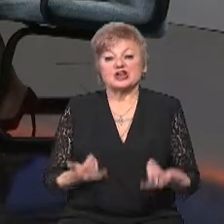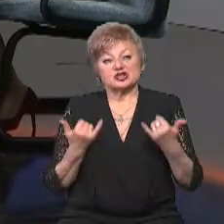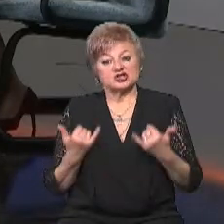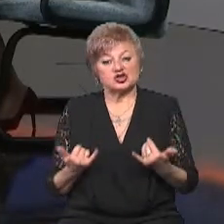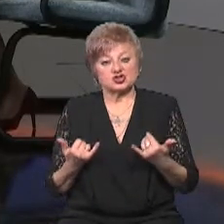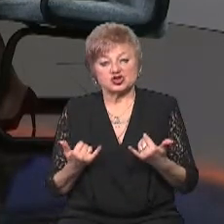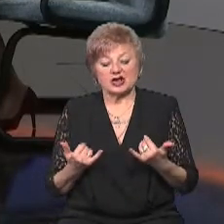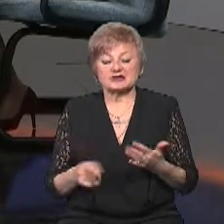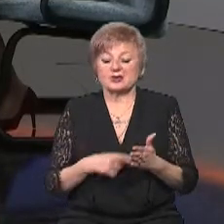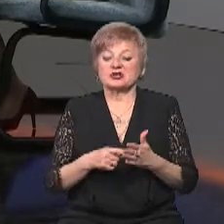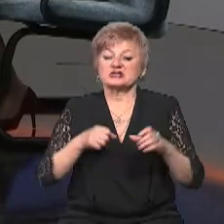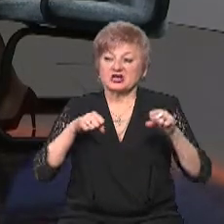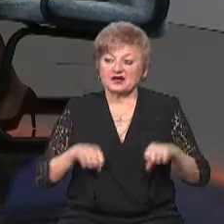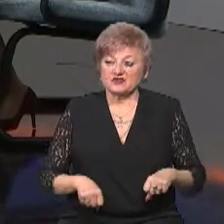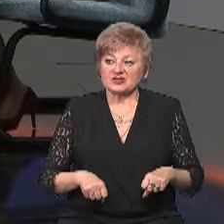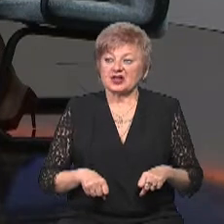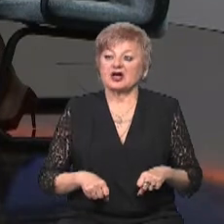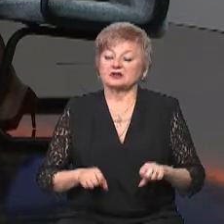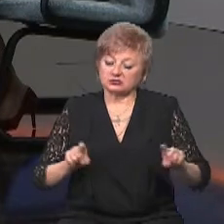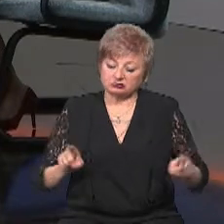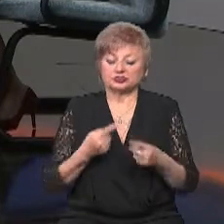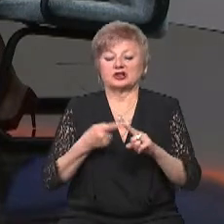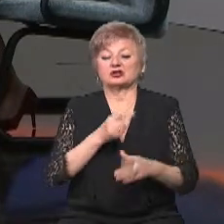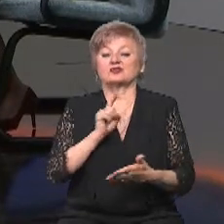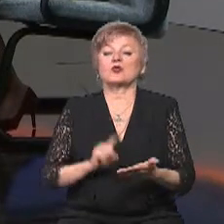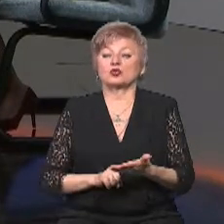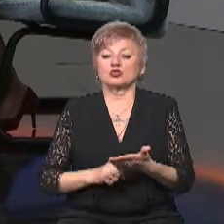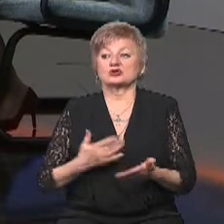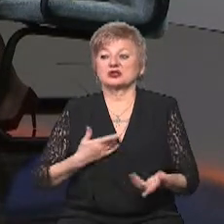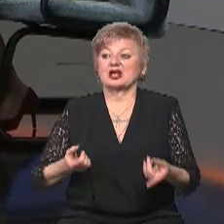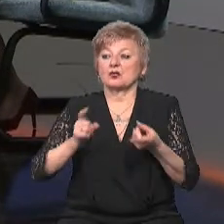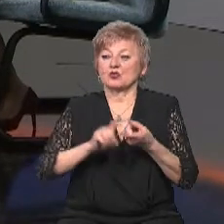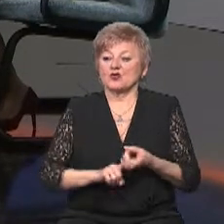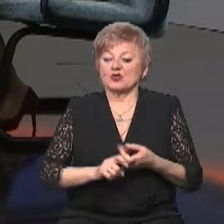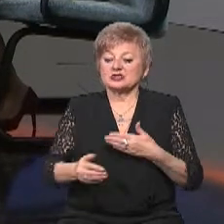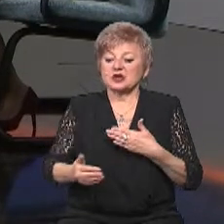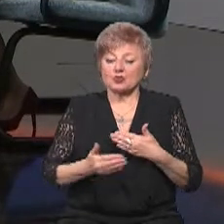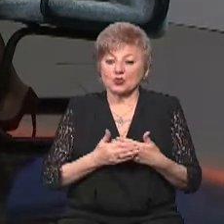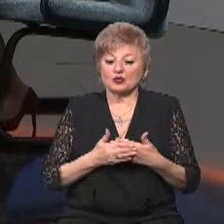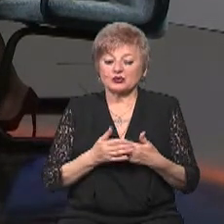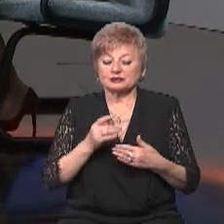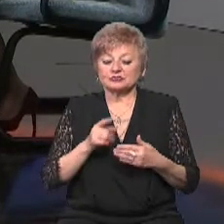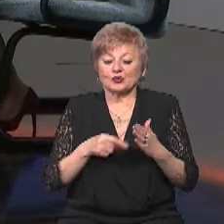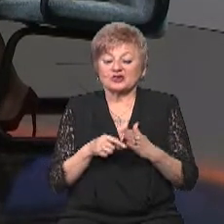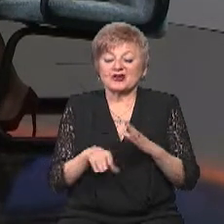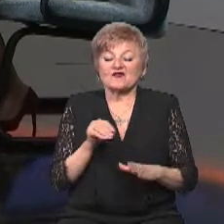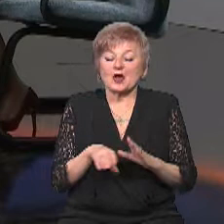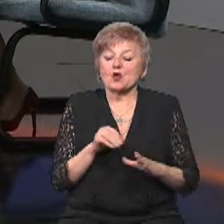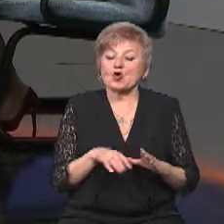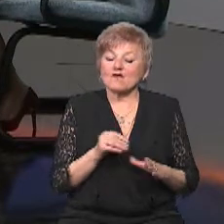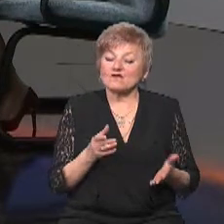що міська влада активізувала в цьому питанні, ну, я пов'язую це з наближенням місцевих виборів, тому